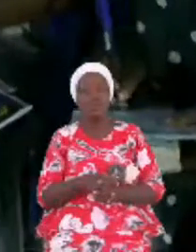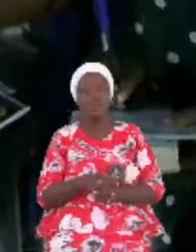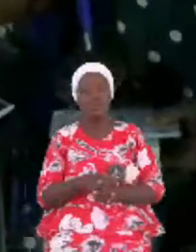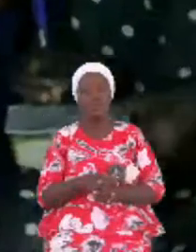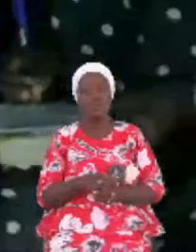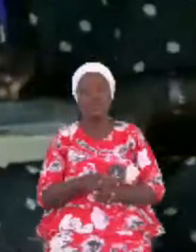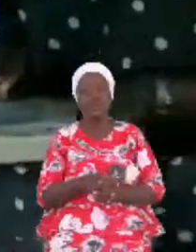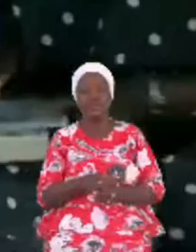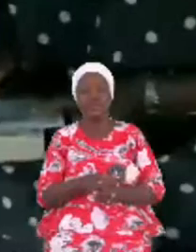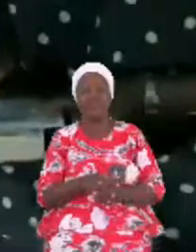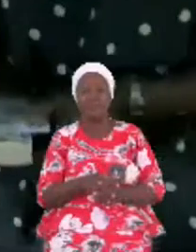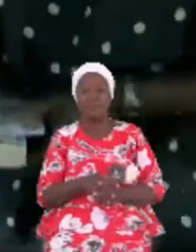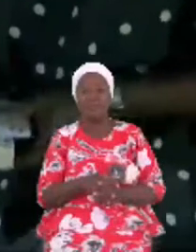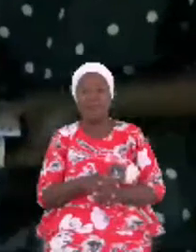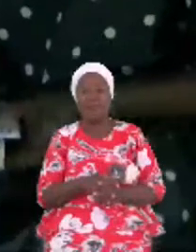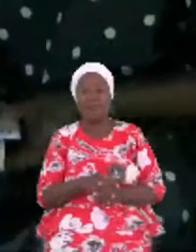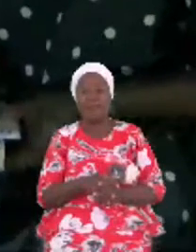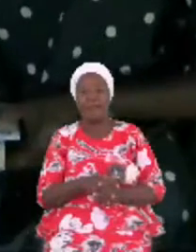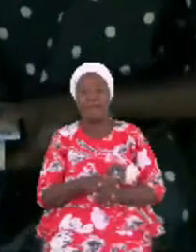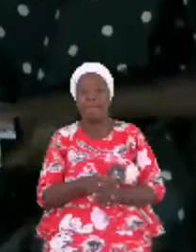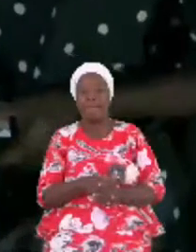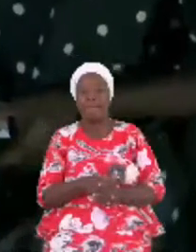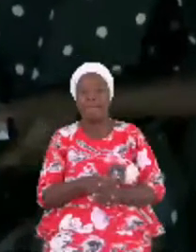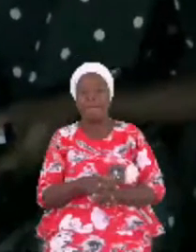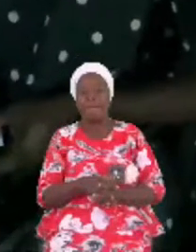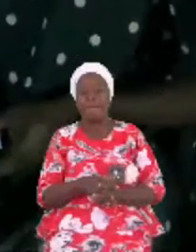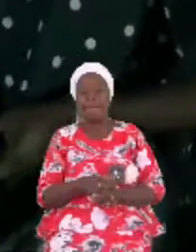et vous aurez l'opportunité de partager vos témoignages.